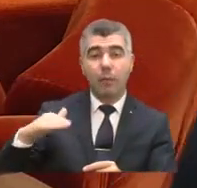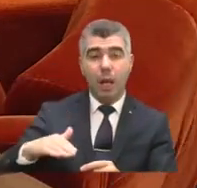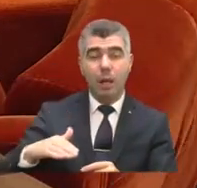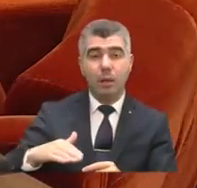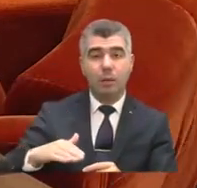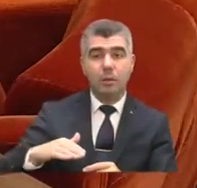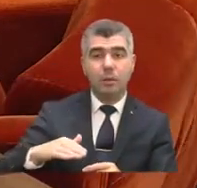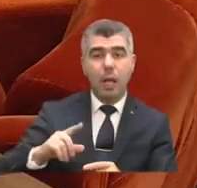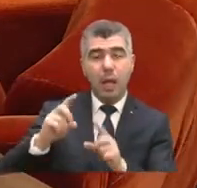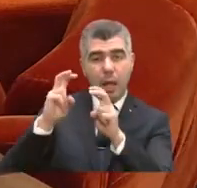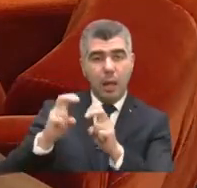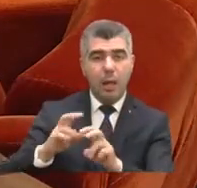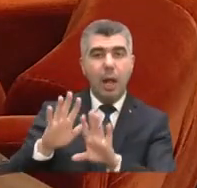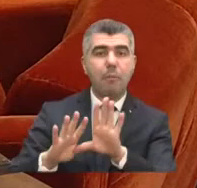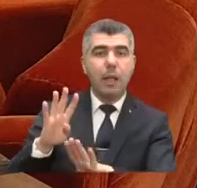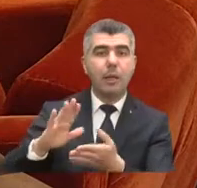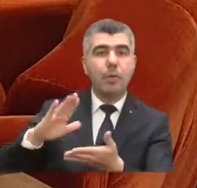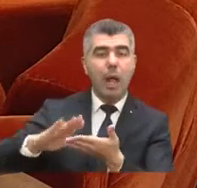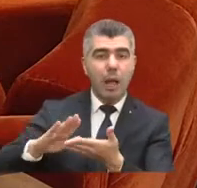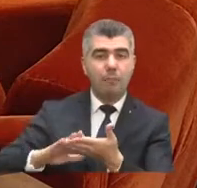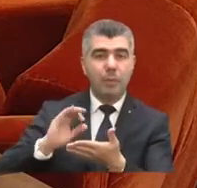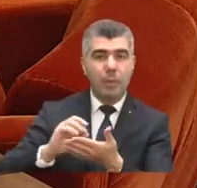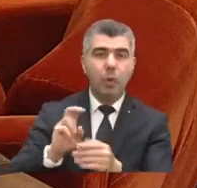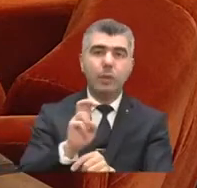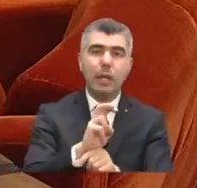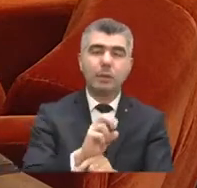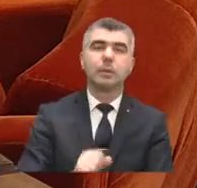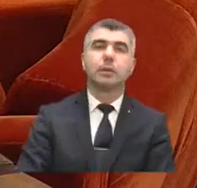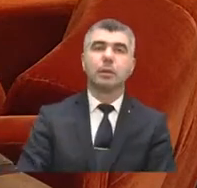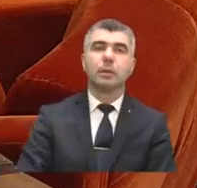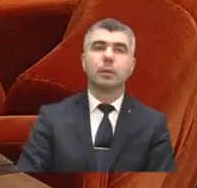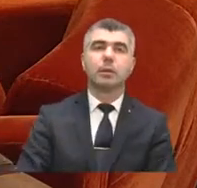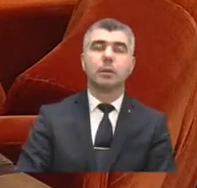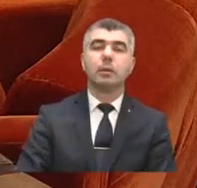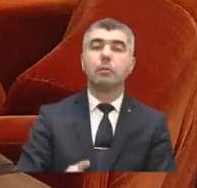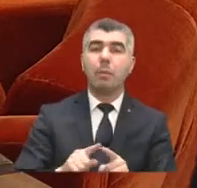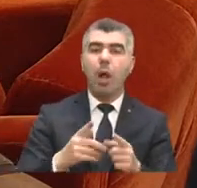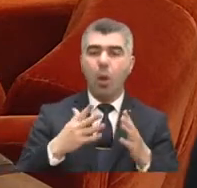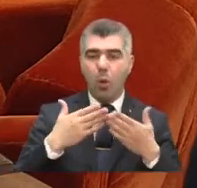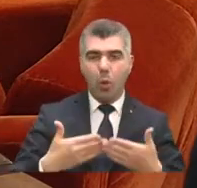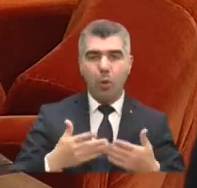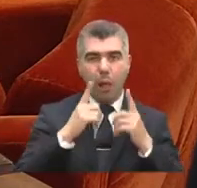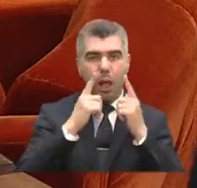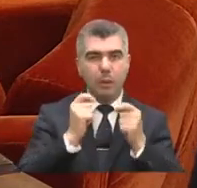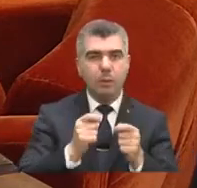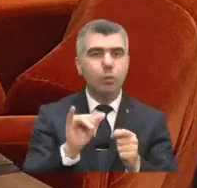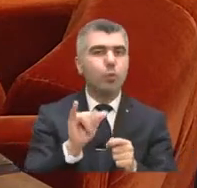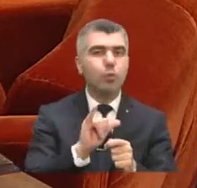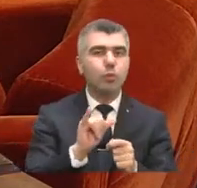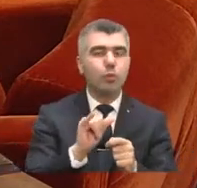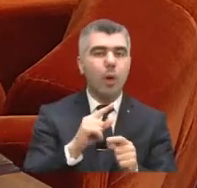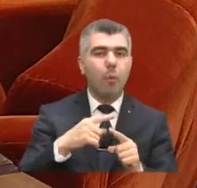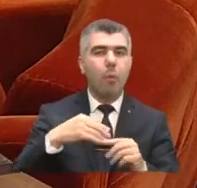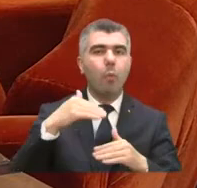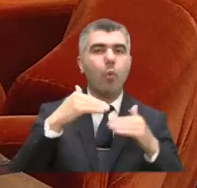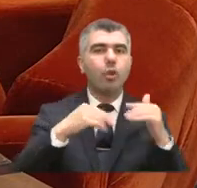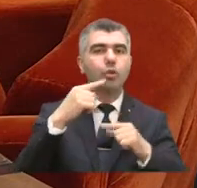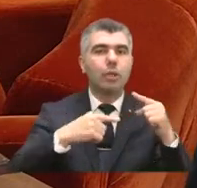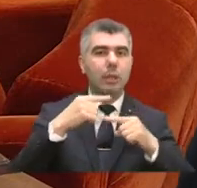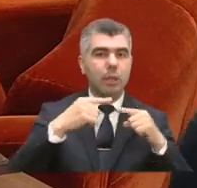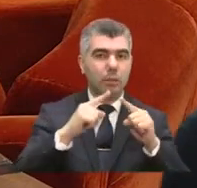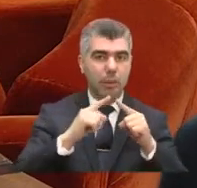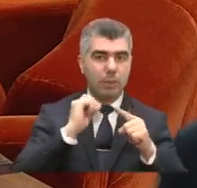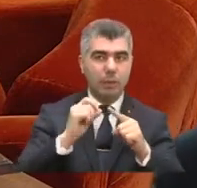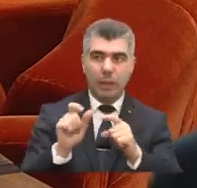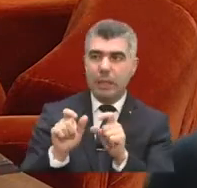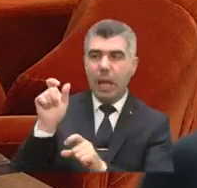عمرهم أقل من 14 سنة والنقل المهني. في اليوم اللي تنشوفوا فين وصلنا، رغم تحسين المؤشرات الخاصة بجل